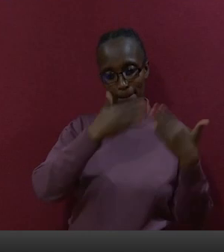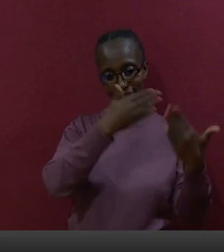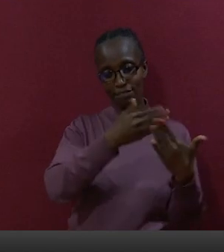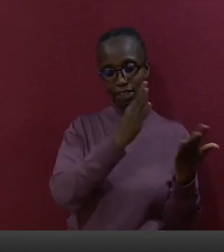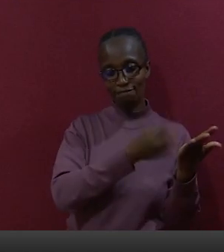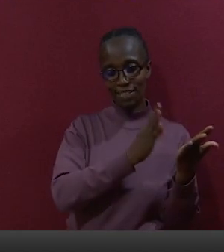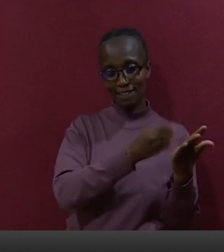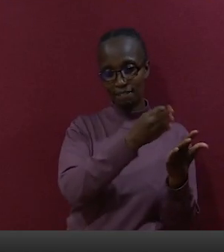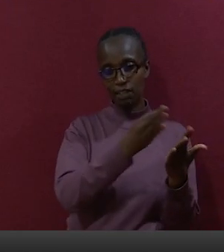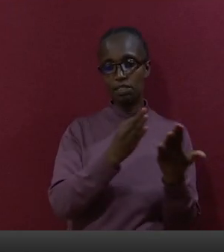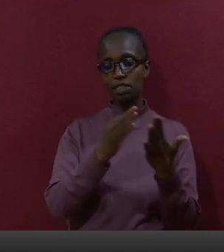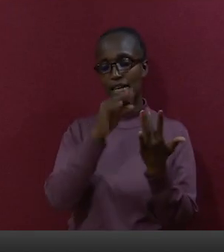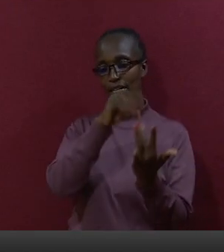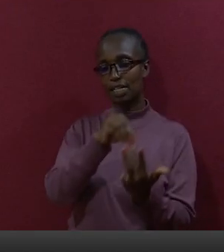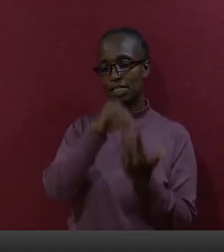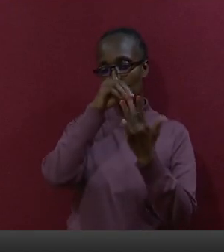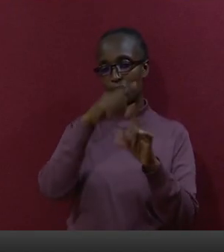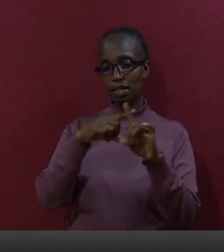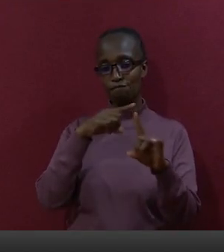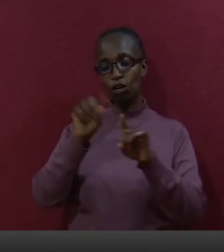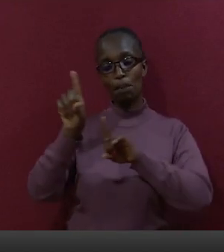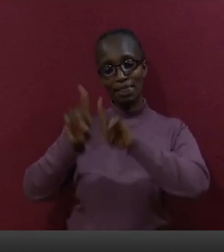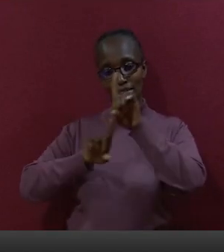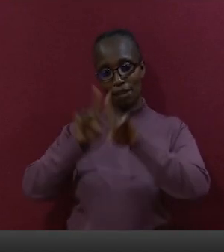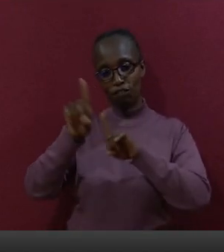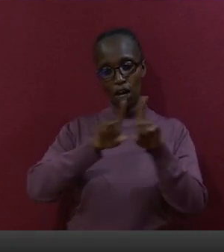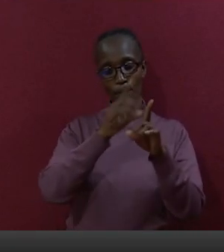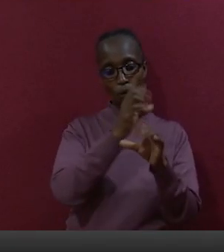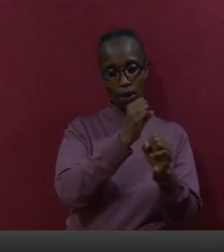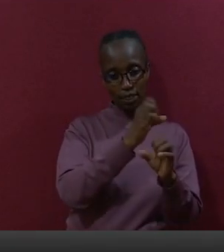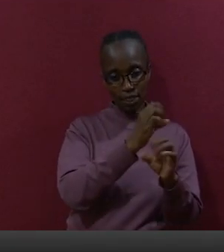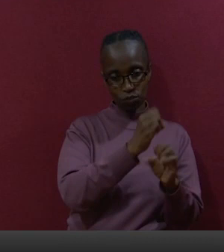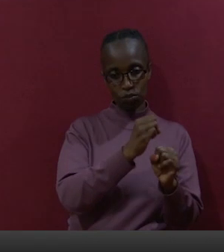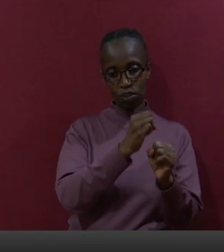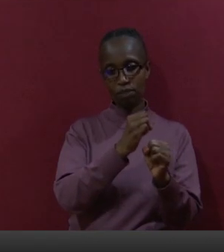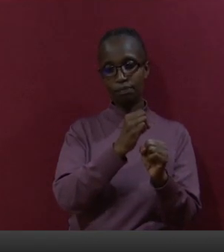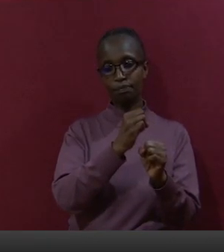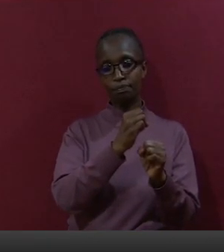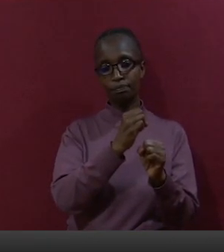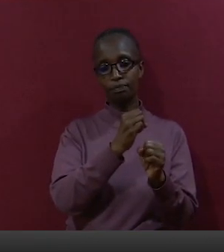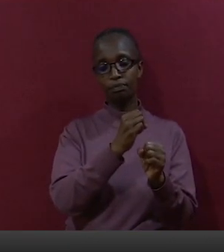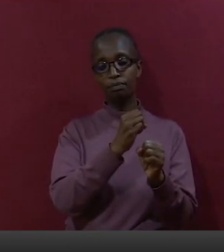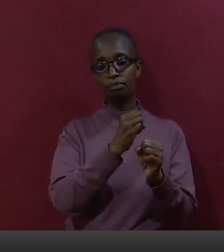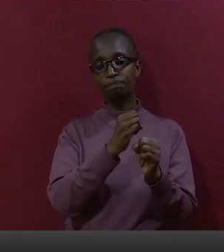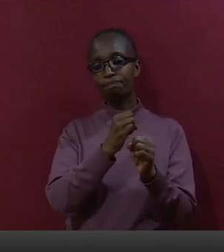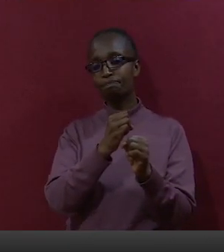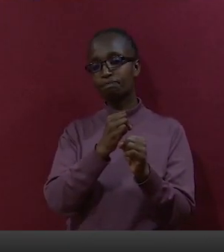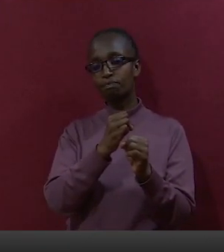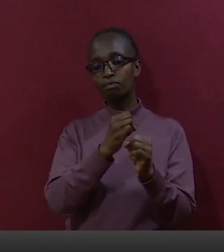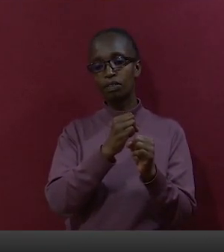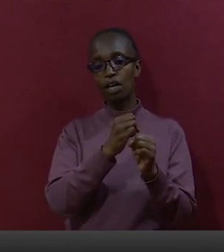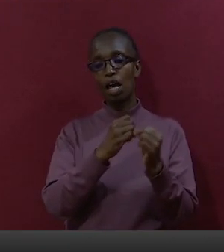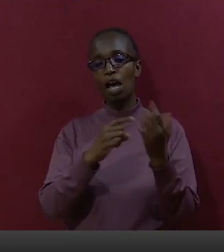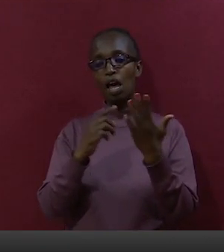mara ya kwanza wakulima waliweza kupata mbolea moja kwa moja kutoka kwa mabohari, hasa kwa ushirikiano wa kampuni ya Safaricom kupitia